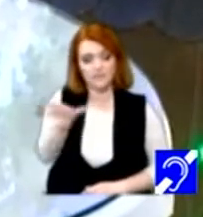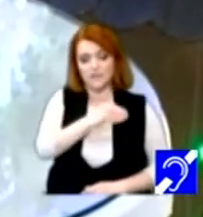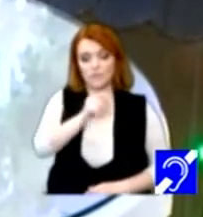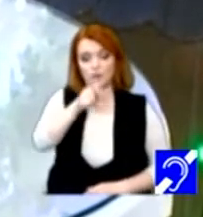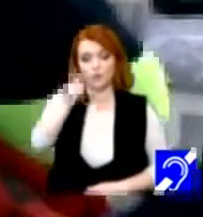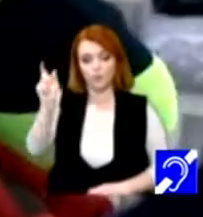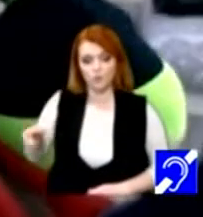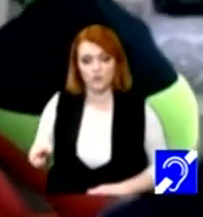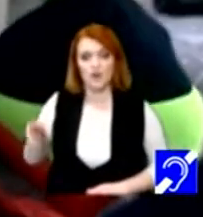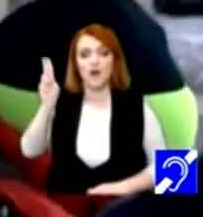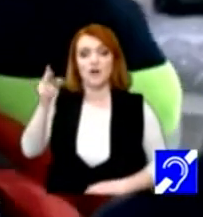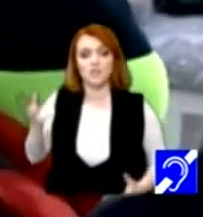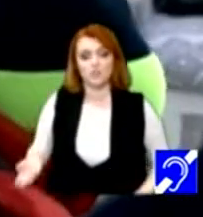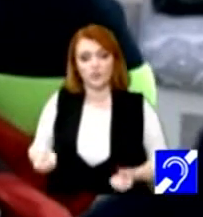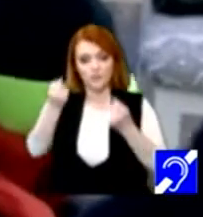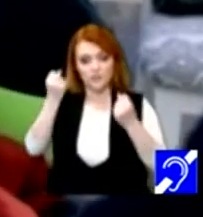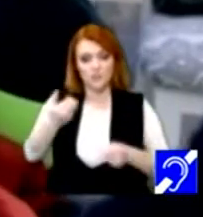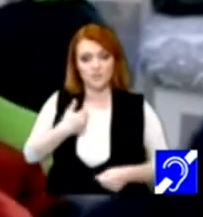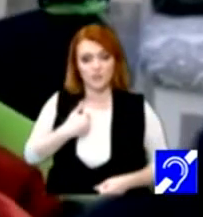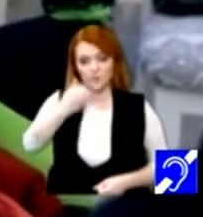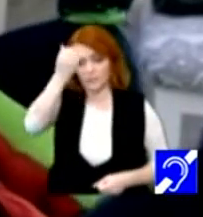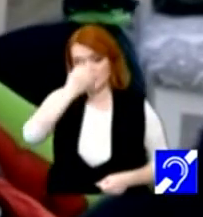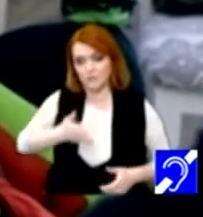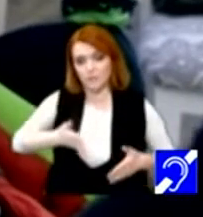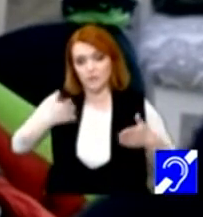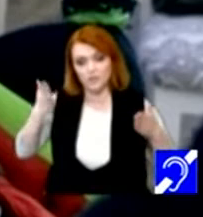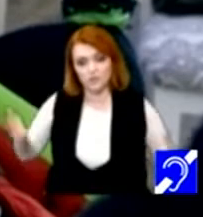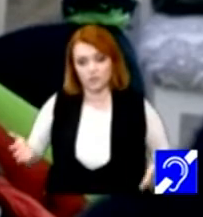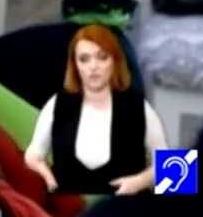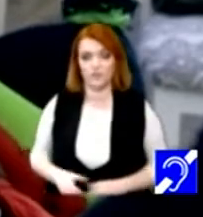la toți care mă susțin, îi mulțumesc din suflet.